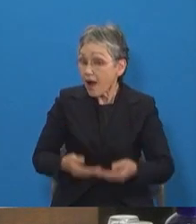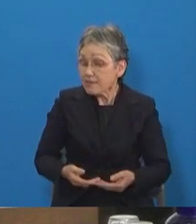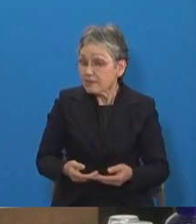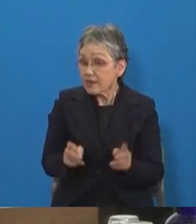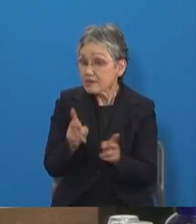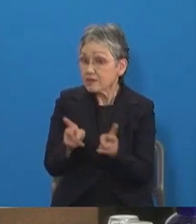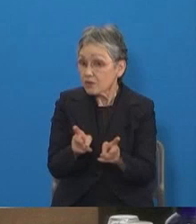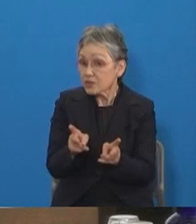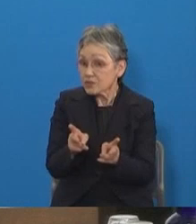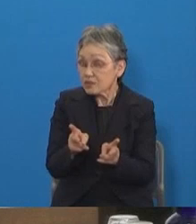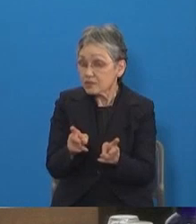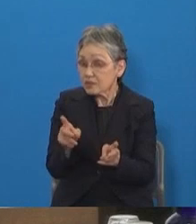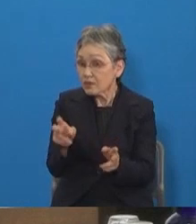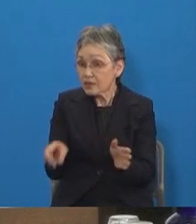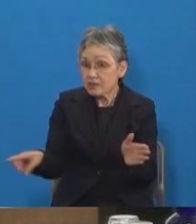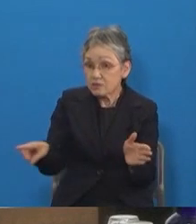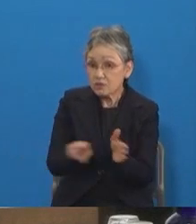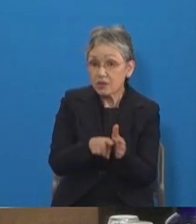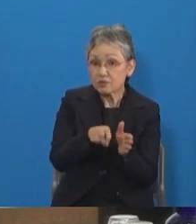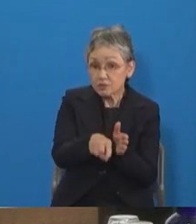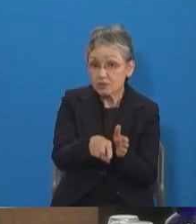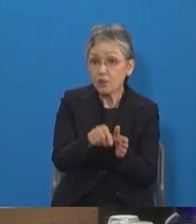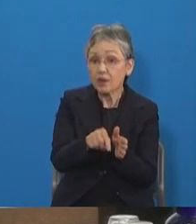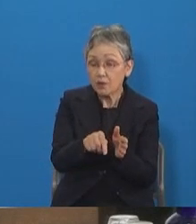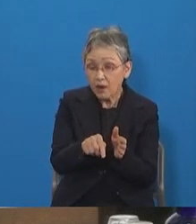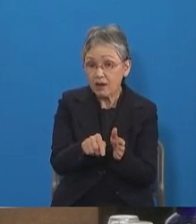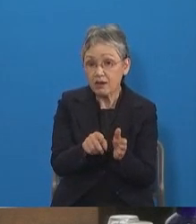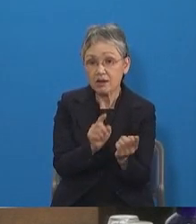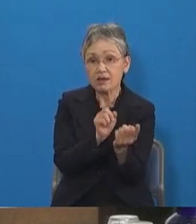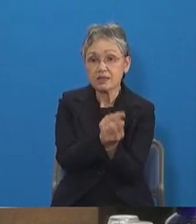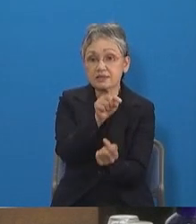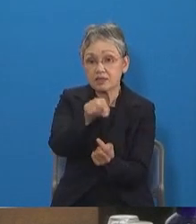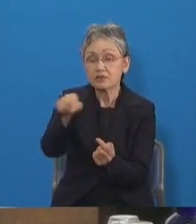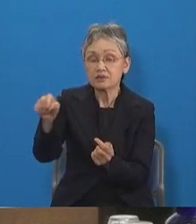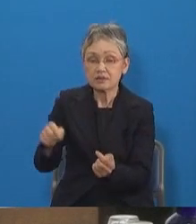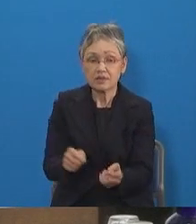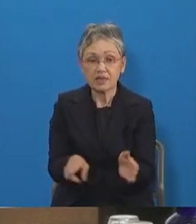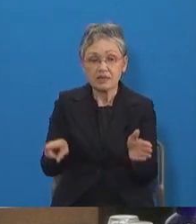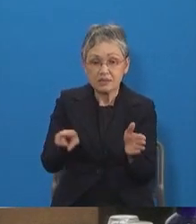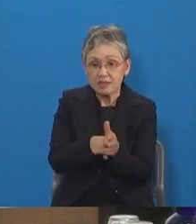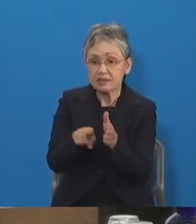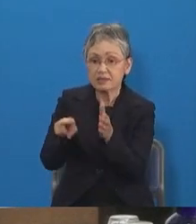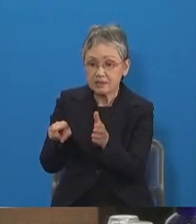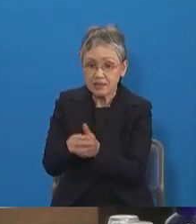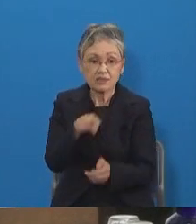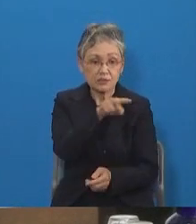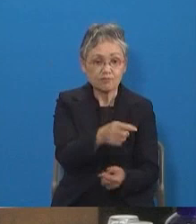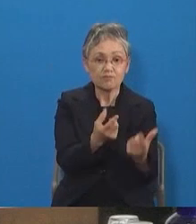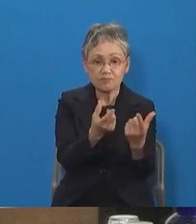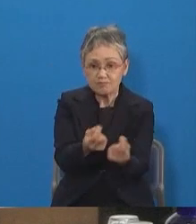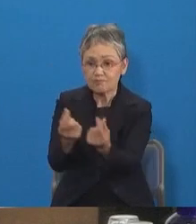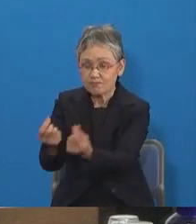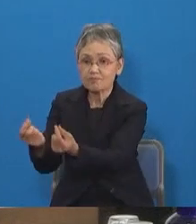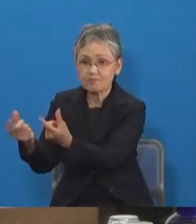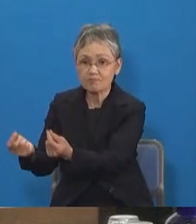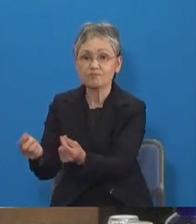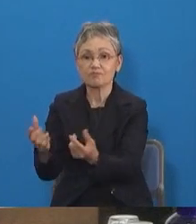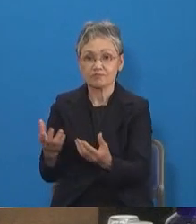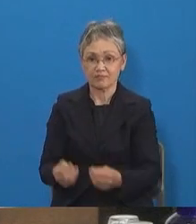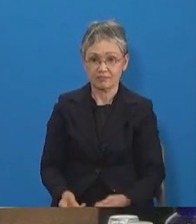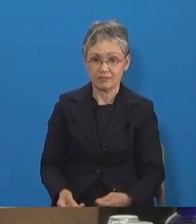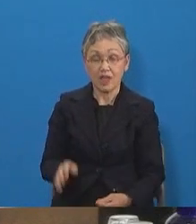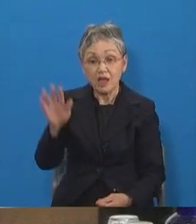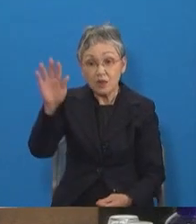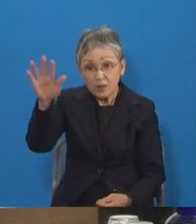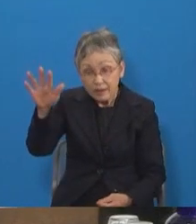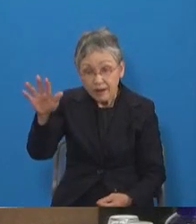安全装置設置につきましては、現在、各対象施設において設置が着実に進められているところでありますが、これから夏季が